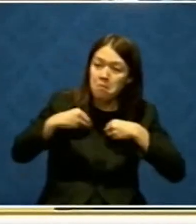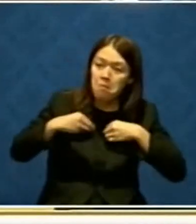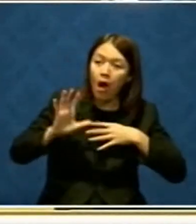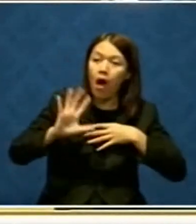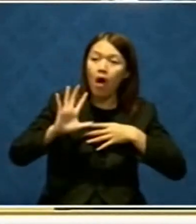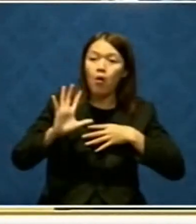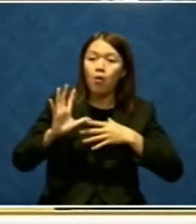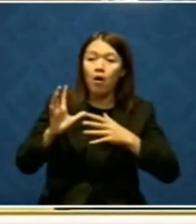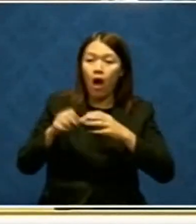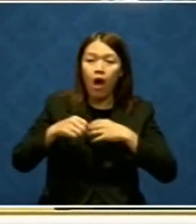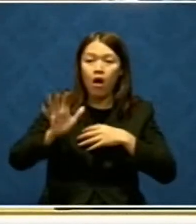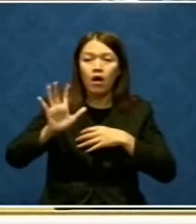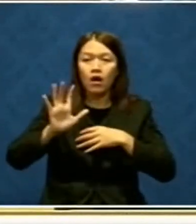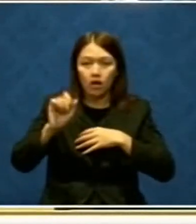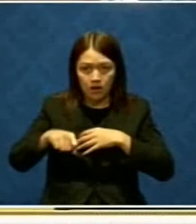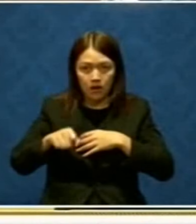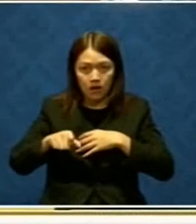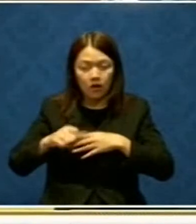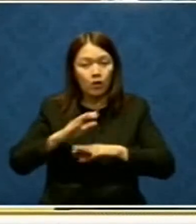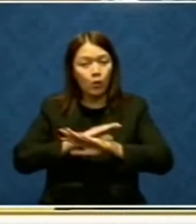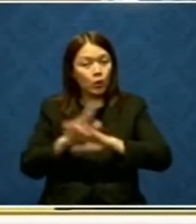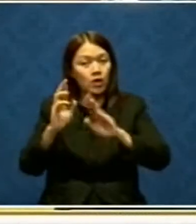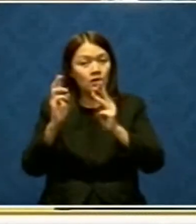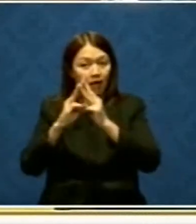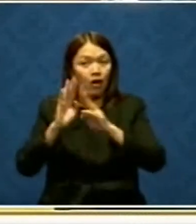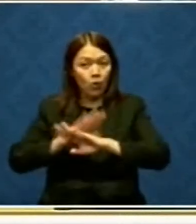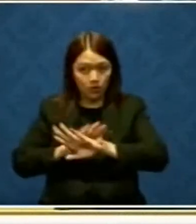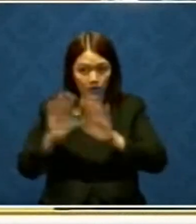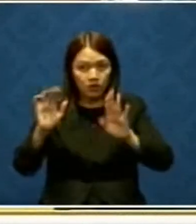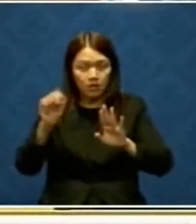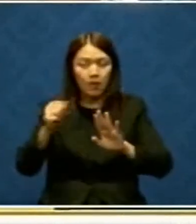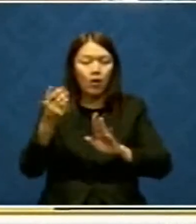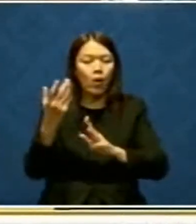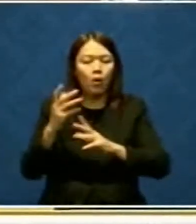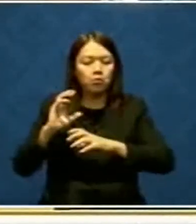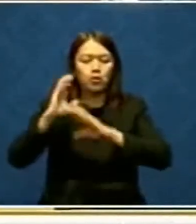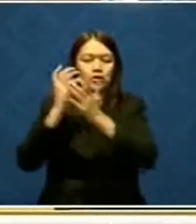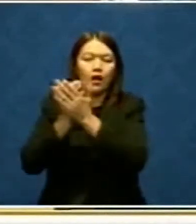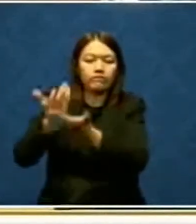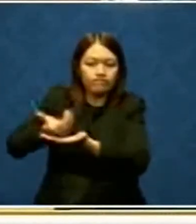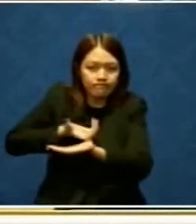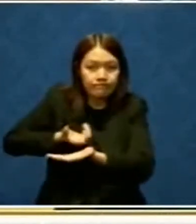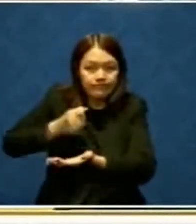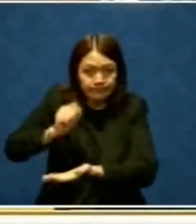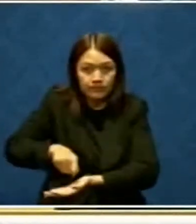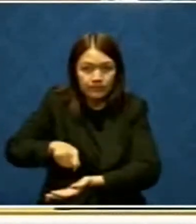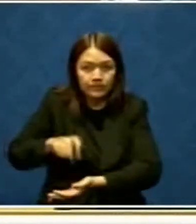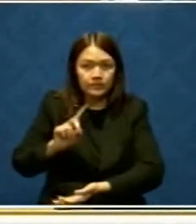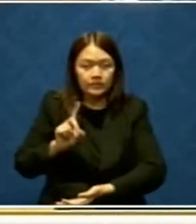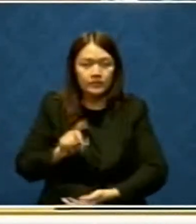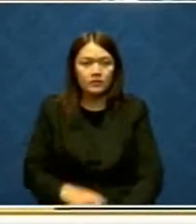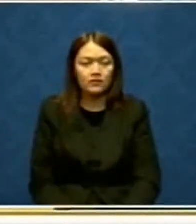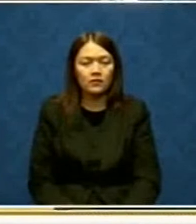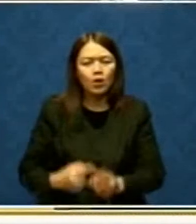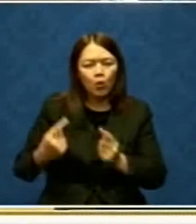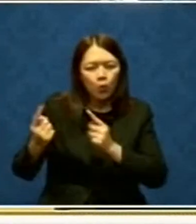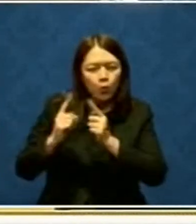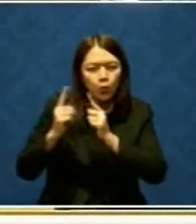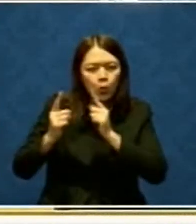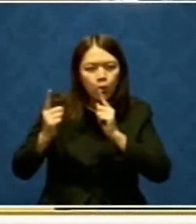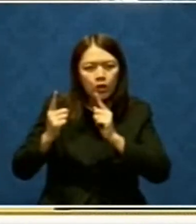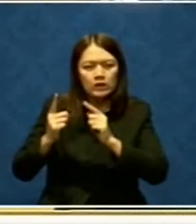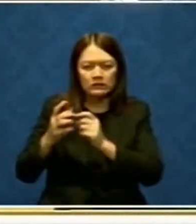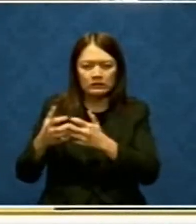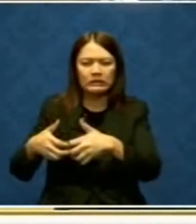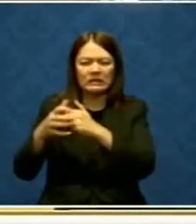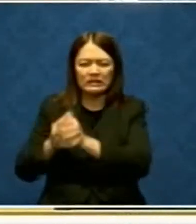ะคือเจรจายกเลิกสัญญานั่นน่ะคือเจรจาขอค่าชดเชยนั่นน่ะเรียกว่าเจรจาแต่ถ้าไปเจรจาแล้วสุดท้ายก็เป็นเครื่องยนต์